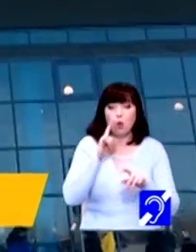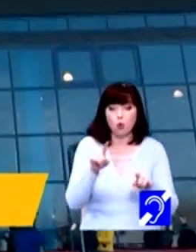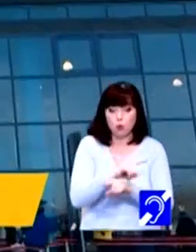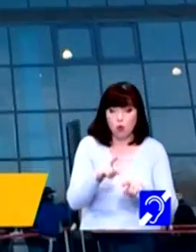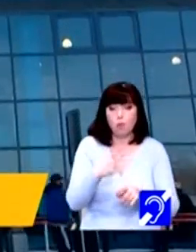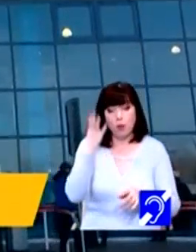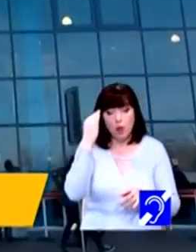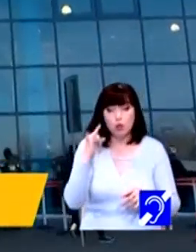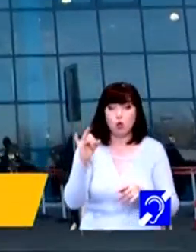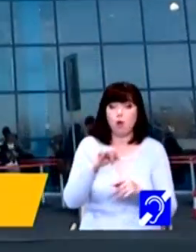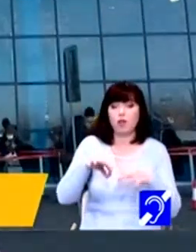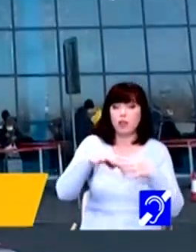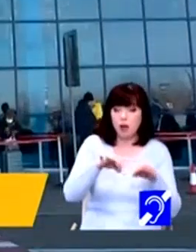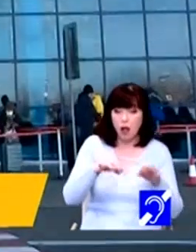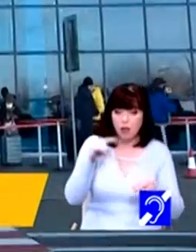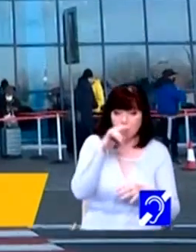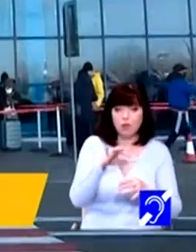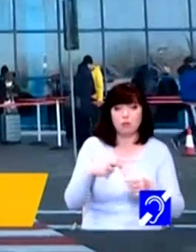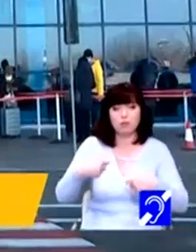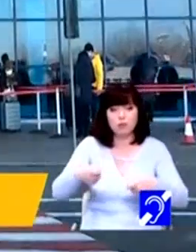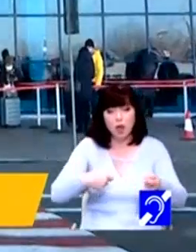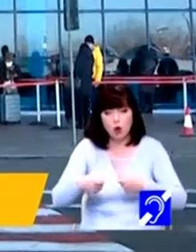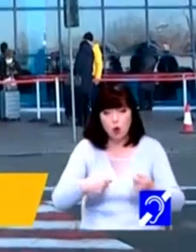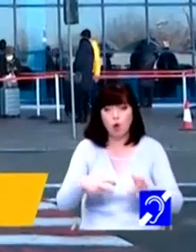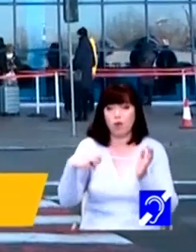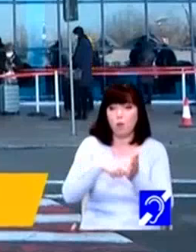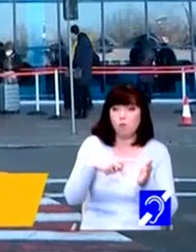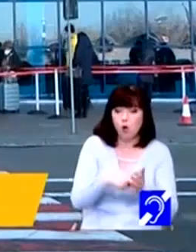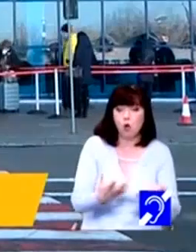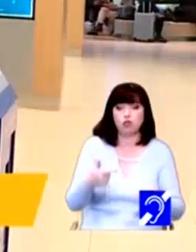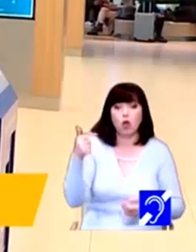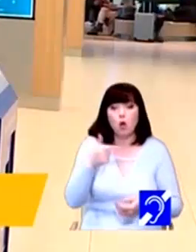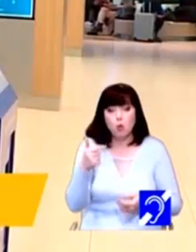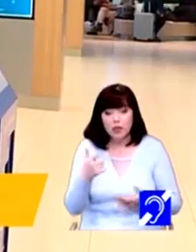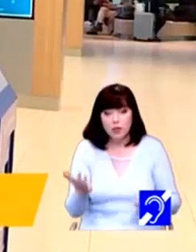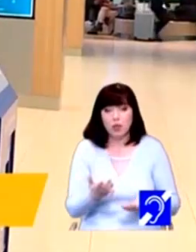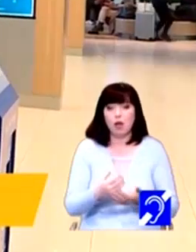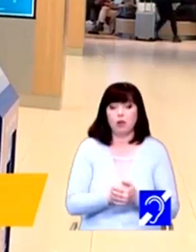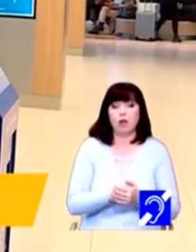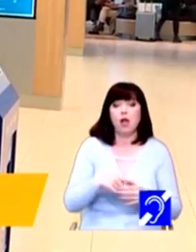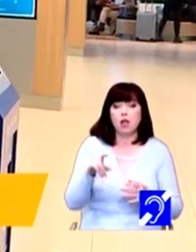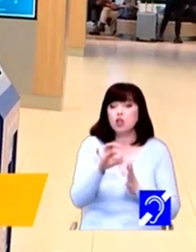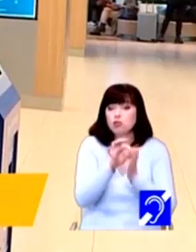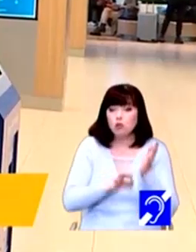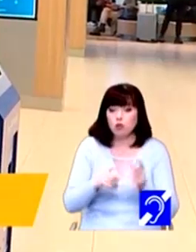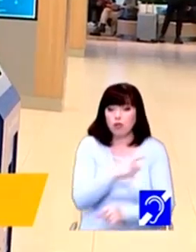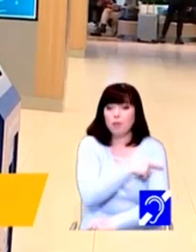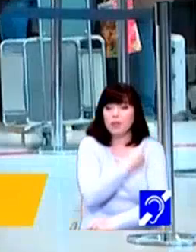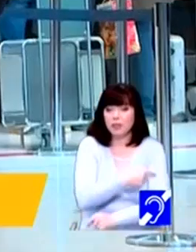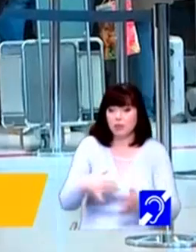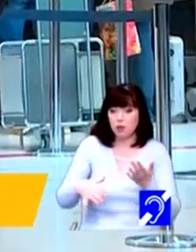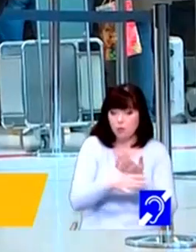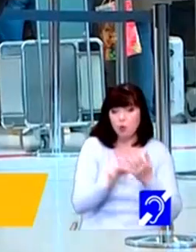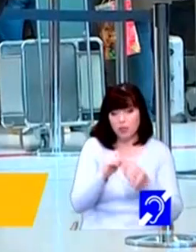și străini, de transport aerian comercial de mărfuri și poștă, umanitare, de repatriere, urgențe medicale, precum și